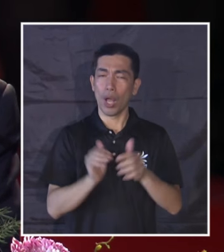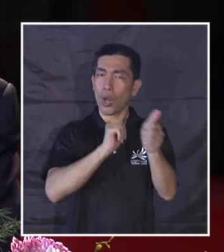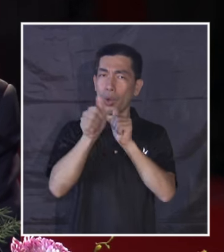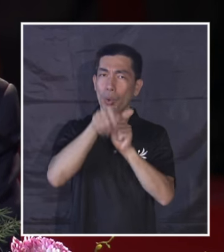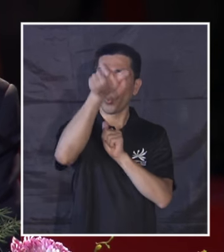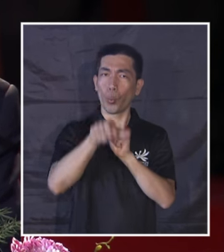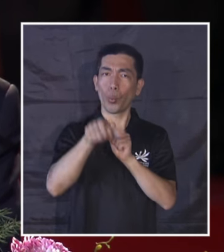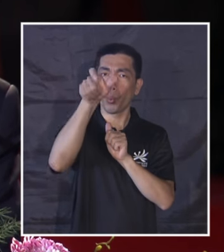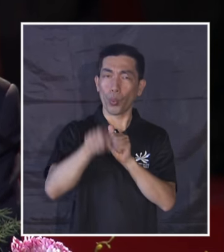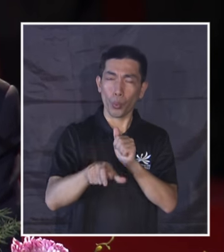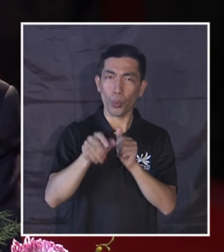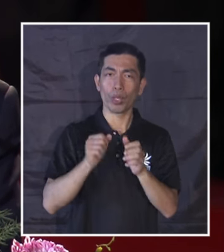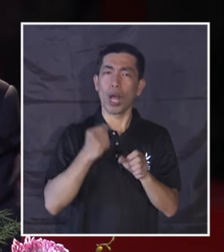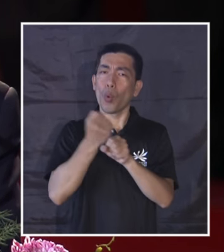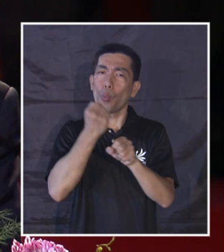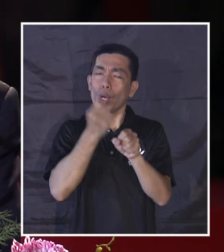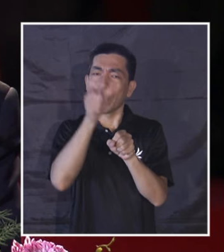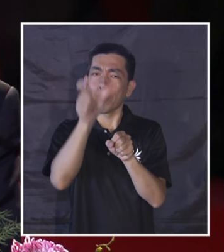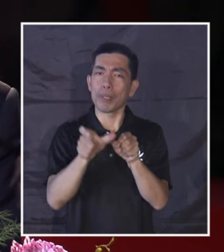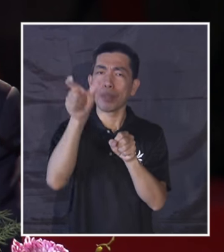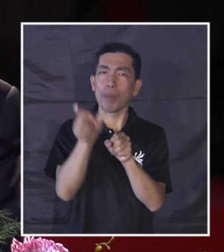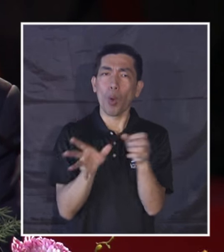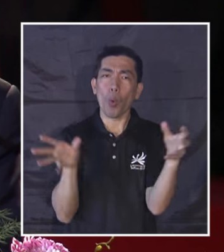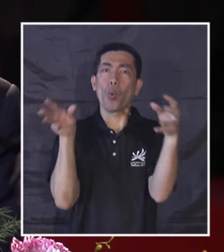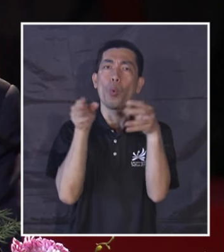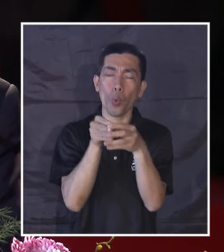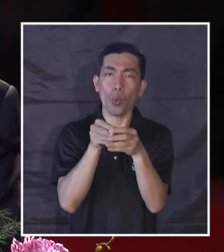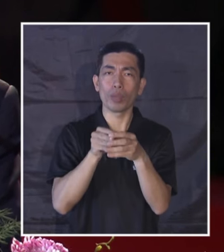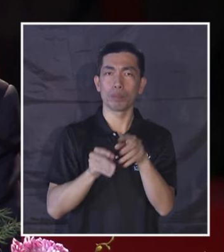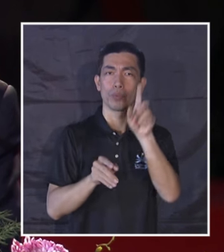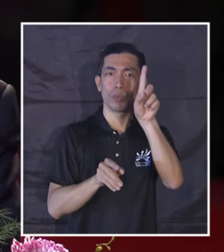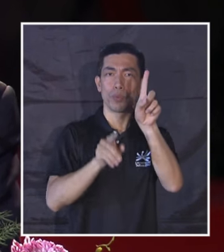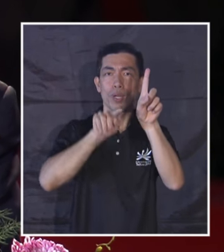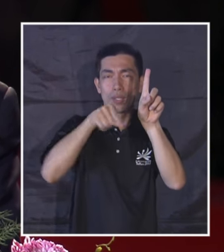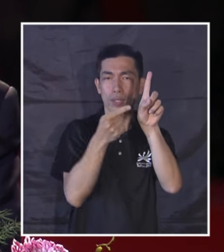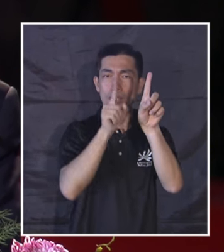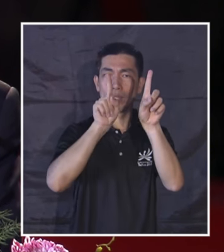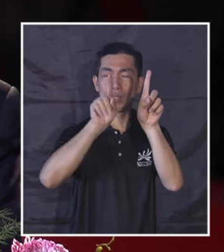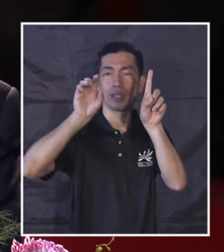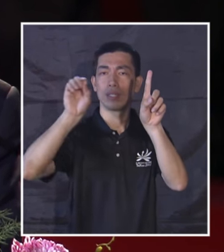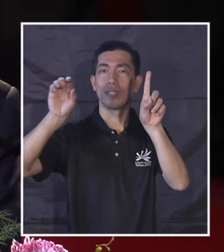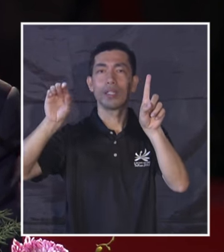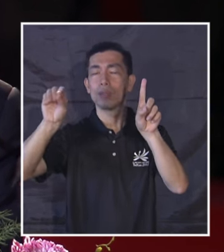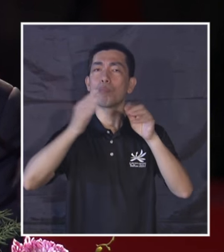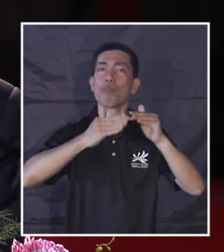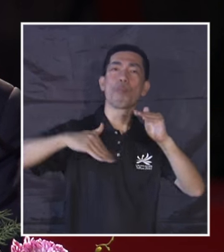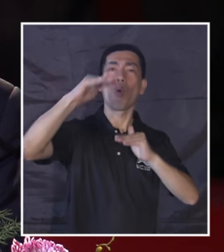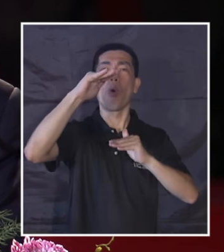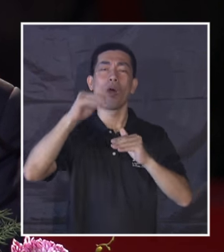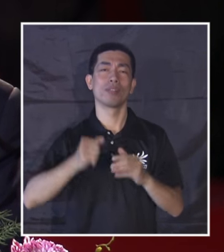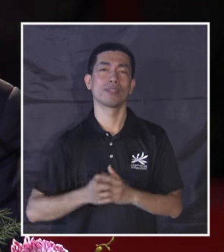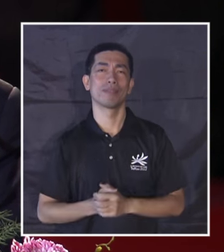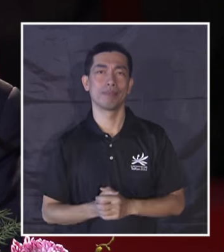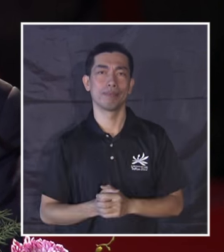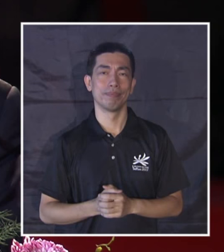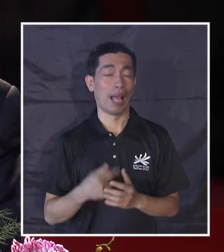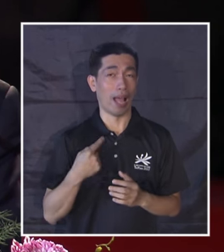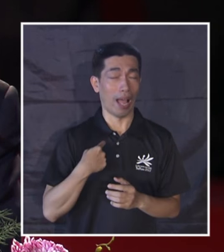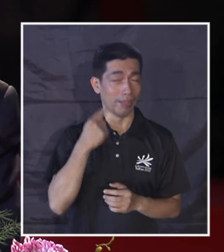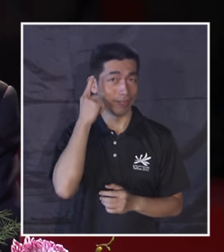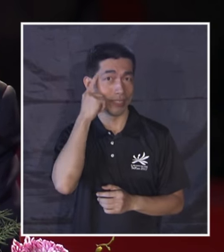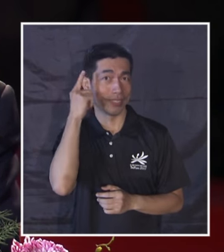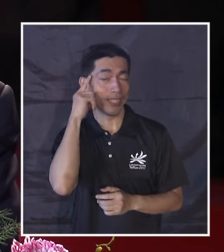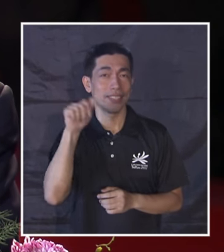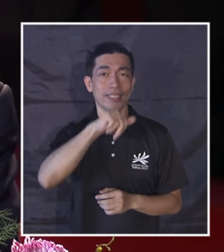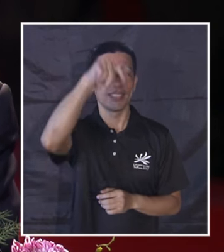员参与，角逐12种运动的奖项及荣誉。相信亚太听障运动会的举